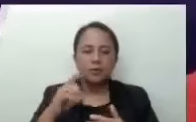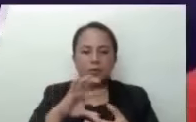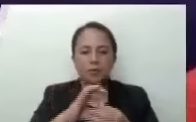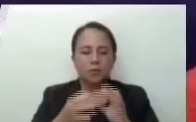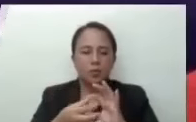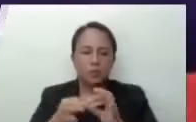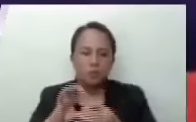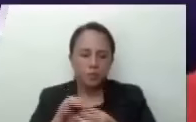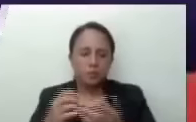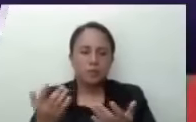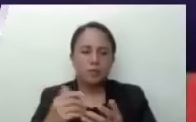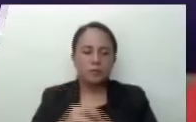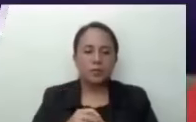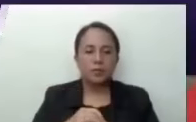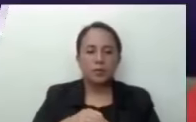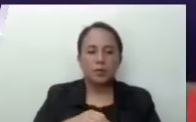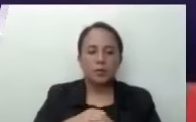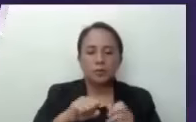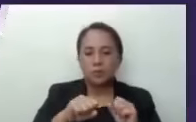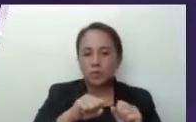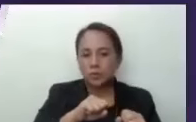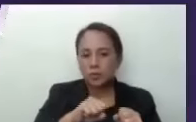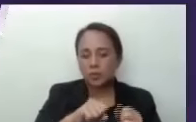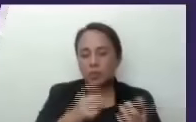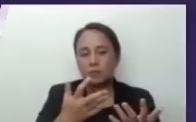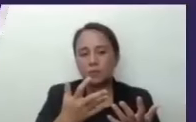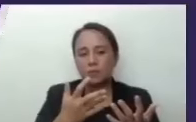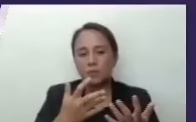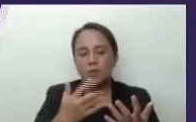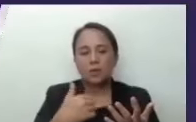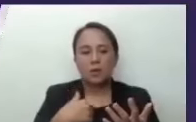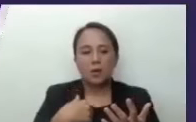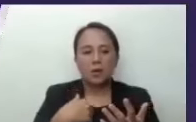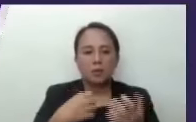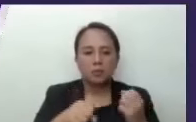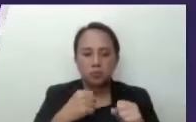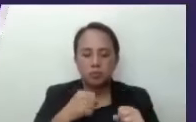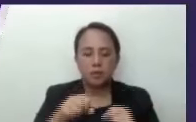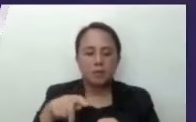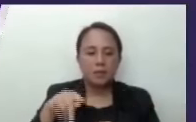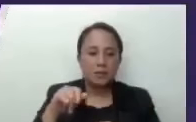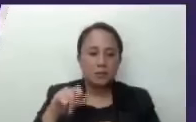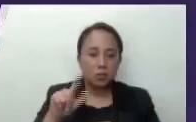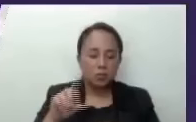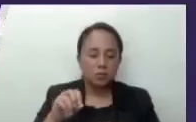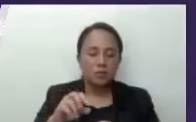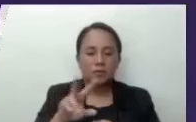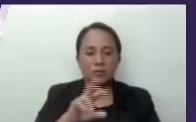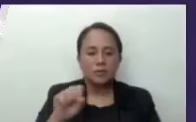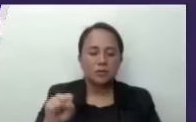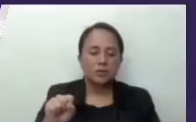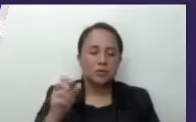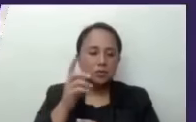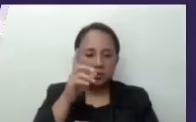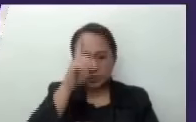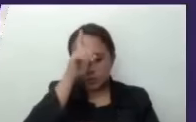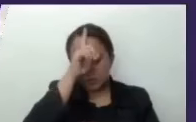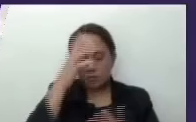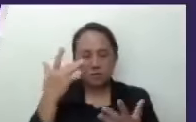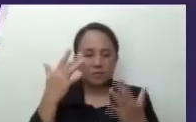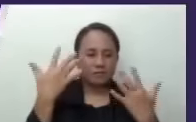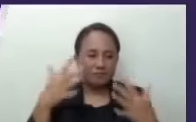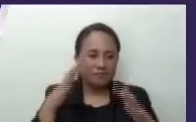Olympian at Boxer na si nesty peto nanaig si peto kontra kay finan tas ng Germany Vi a unanimous decision sa